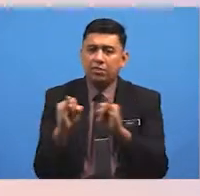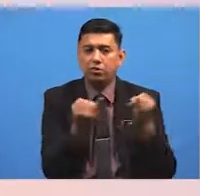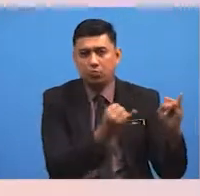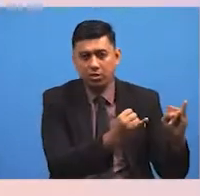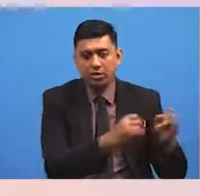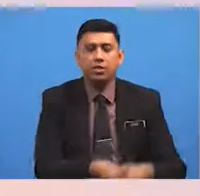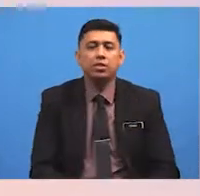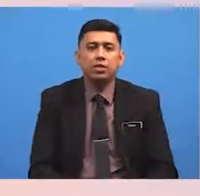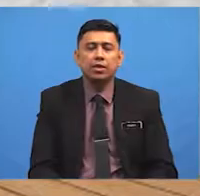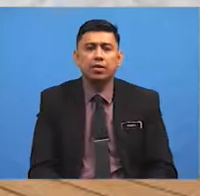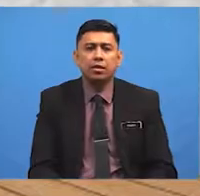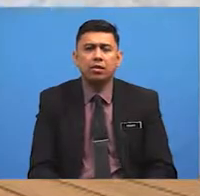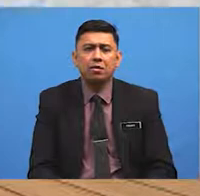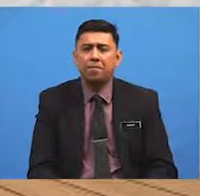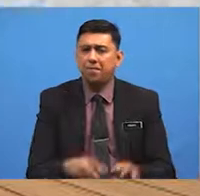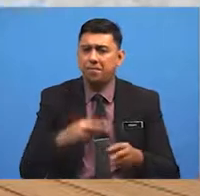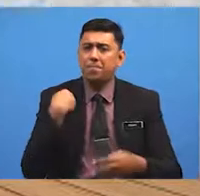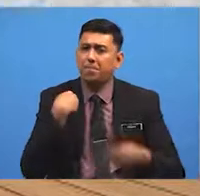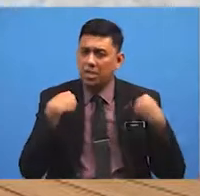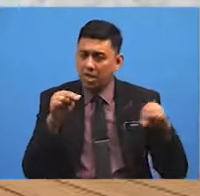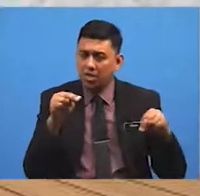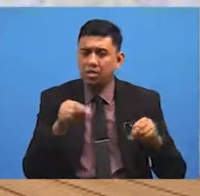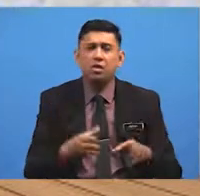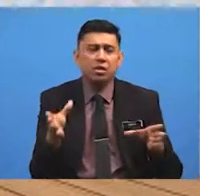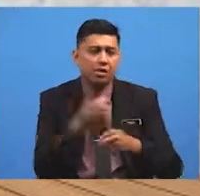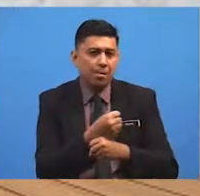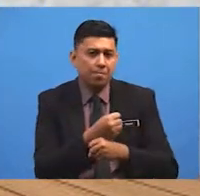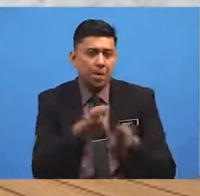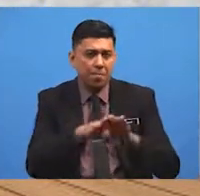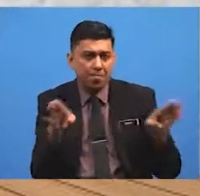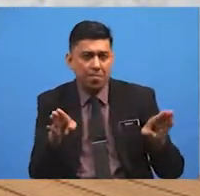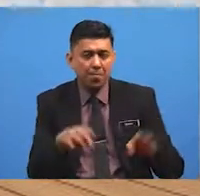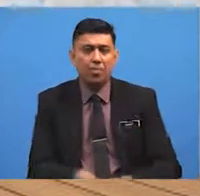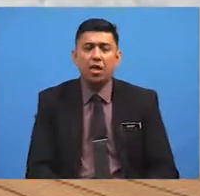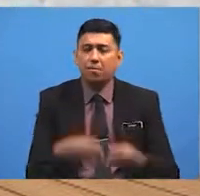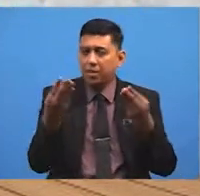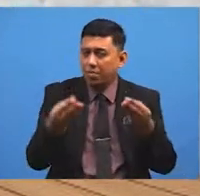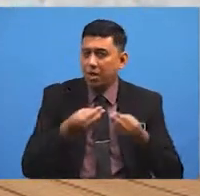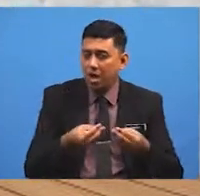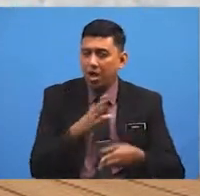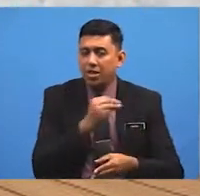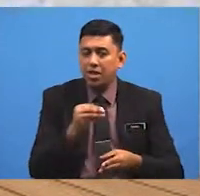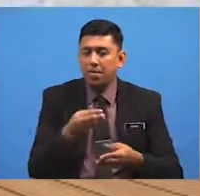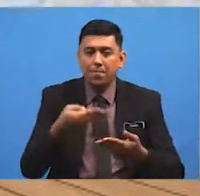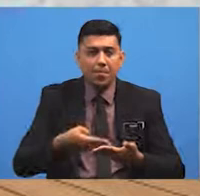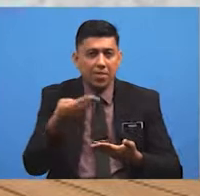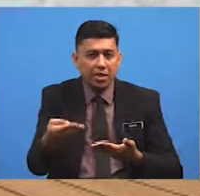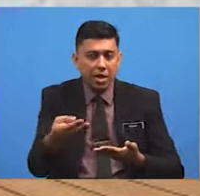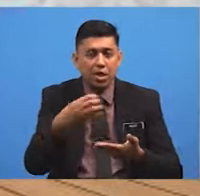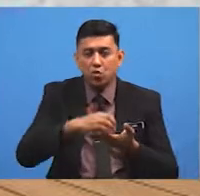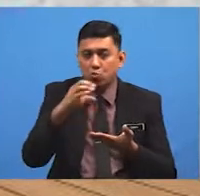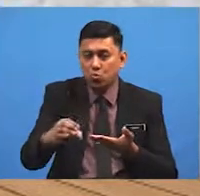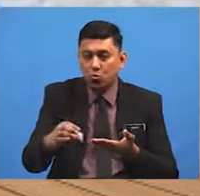Disamping itu penyage dapat membuat perbandingan bagi penerimaan dan pembayaran tunai